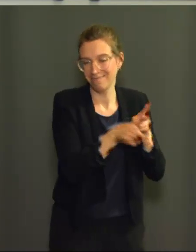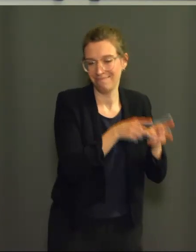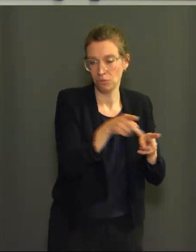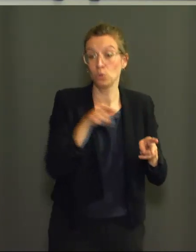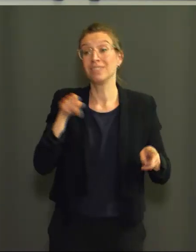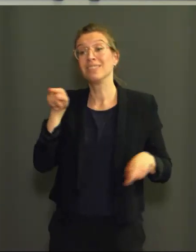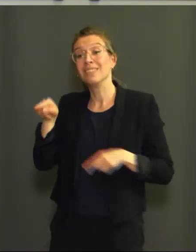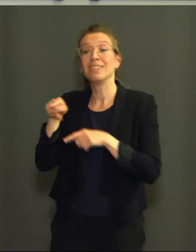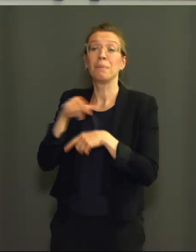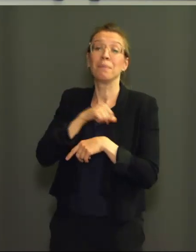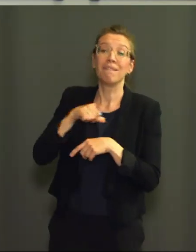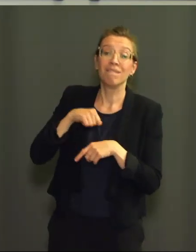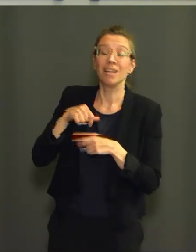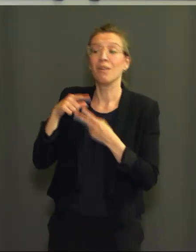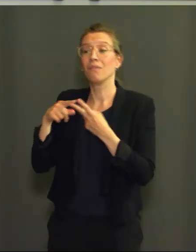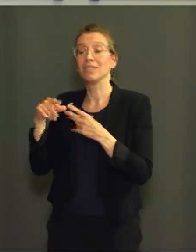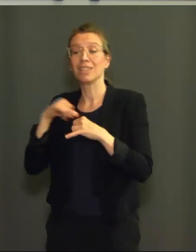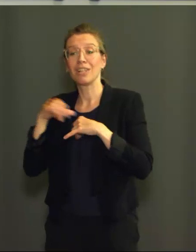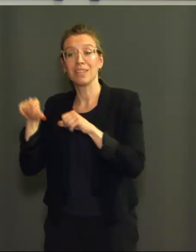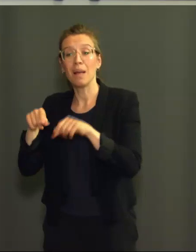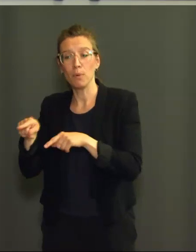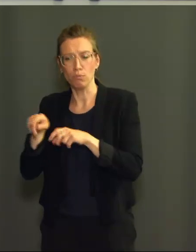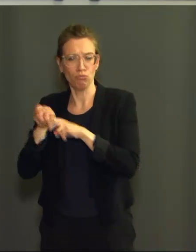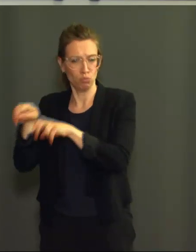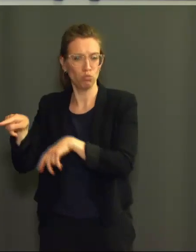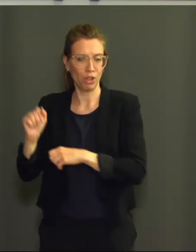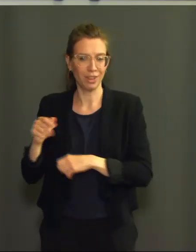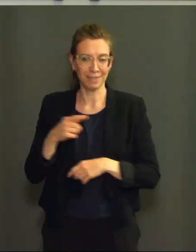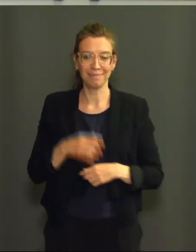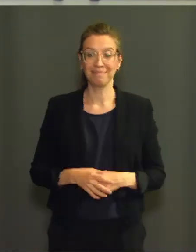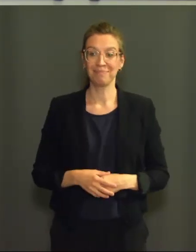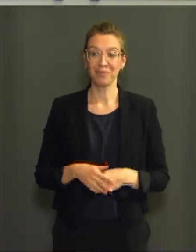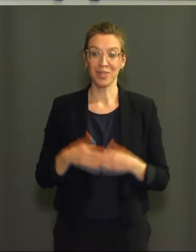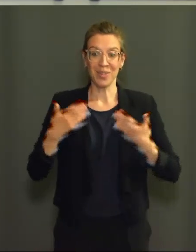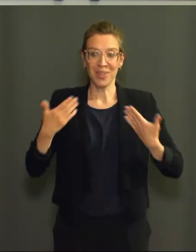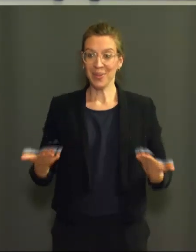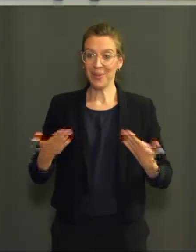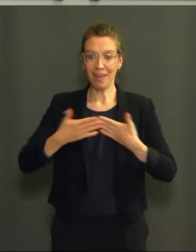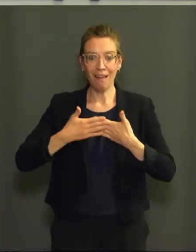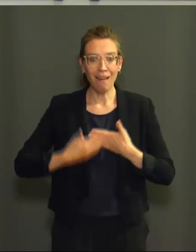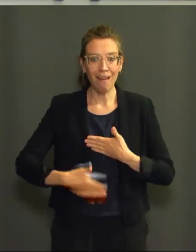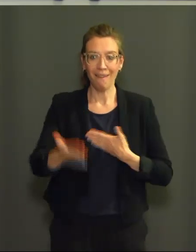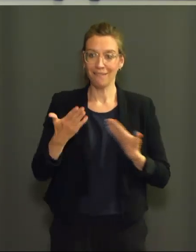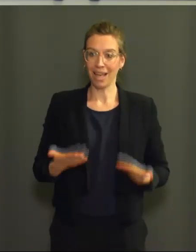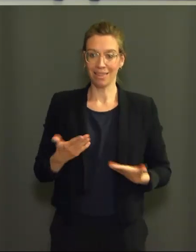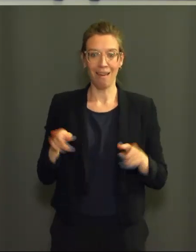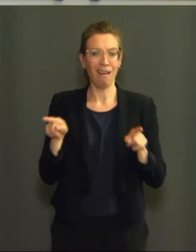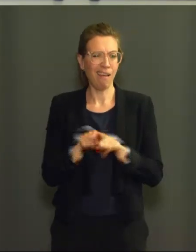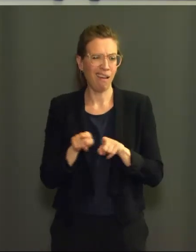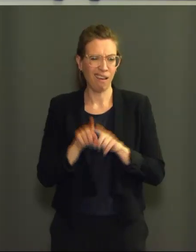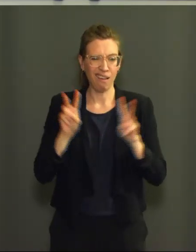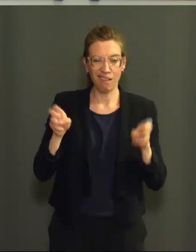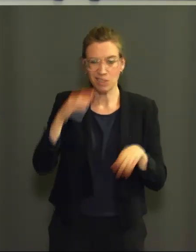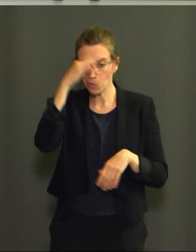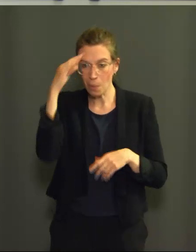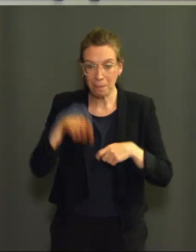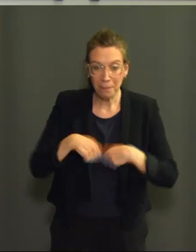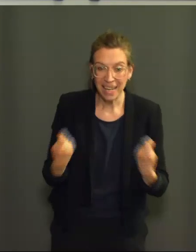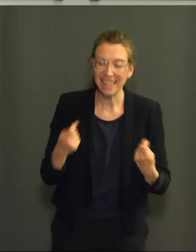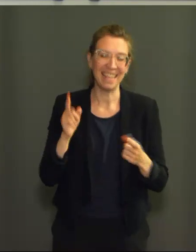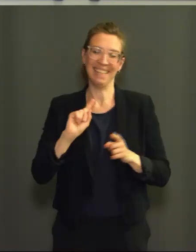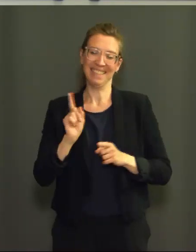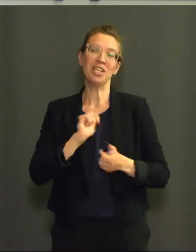Vandaag begint officieel de zomer. Het is te zeggen de lang verwachte sportzomer. Met onder andere het EK voetbal, de Ronde van Frankrijk,